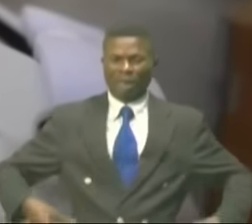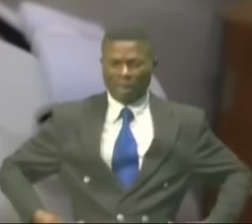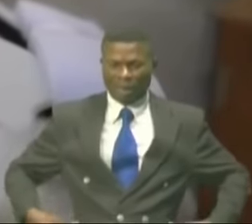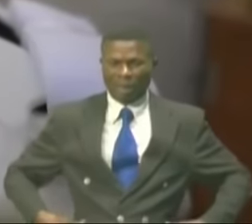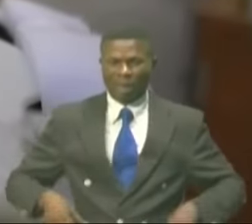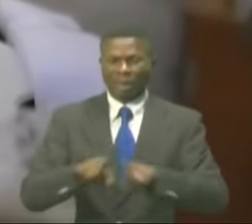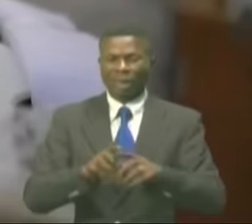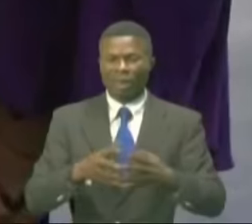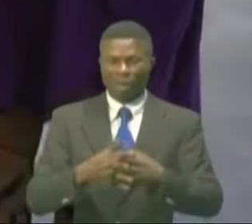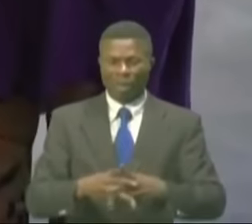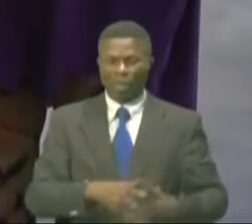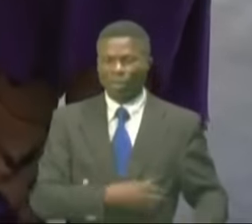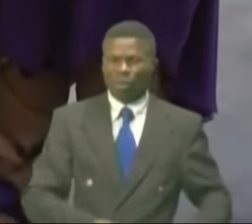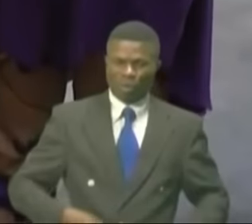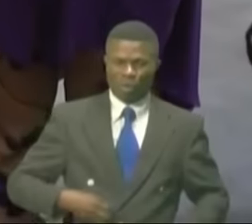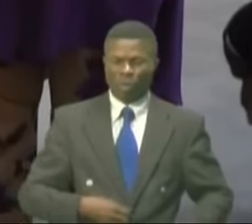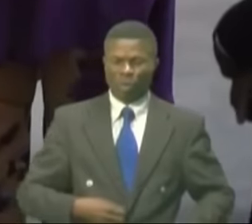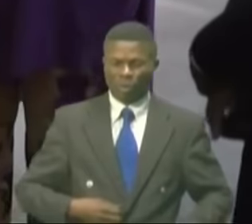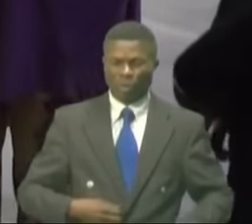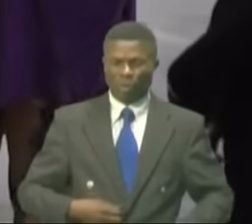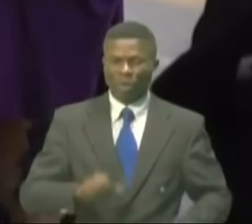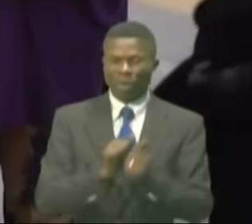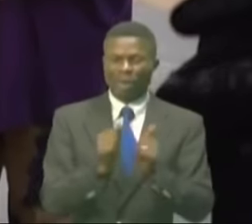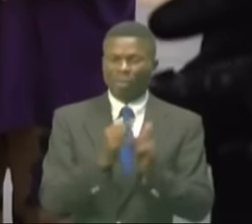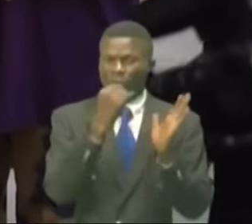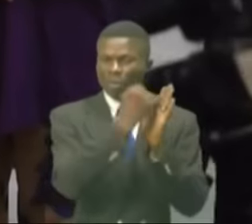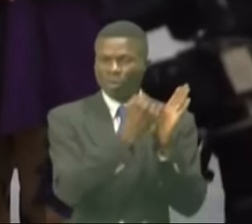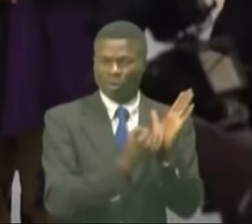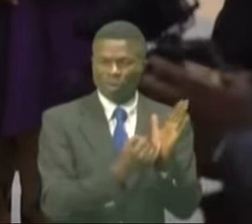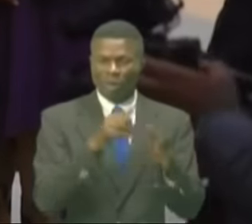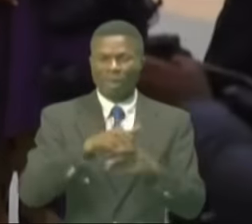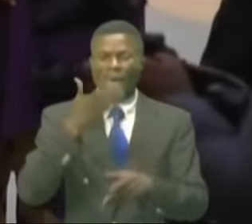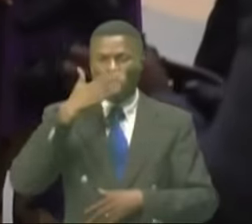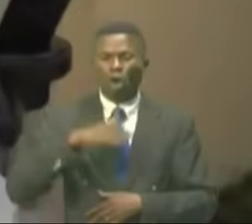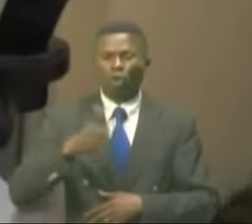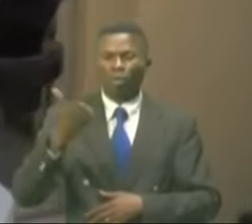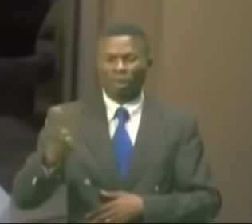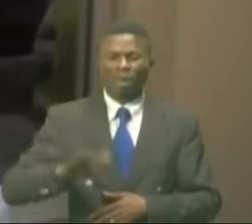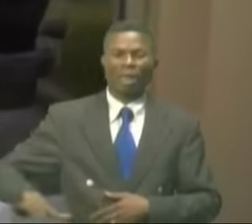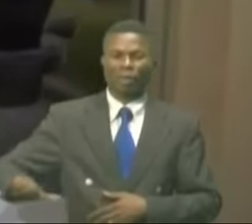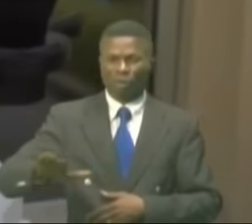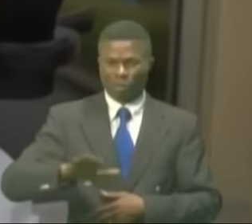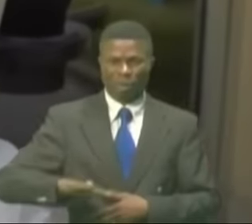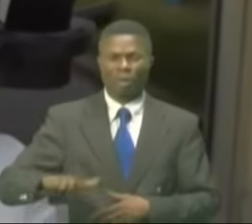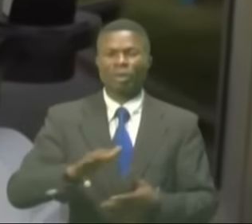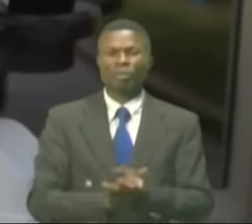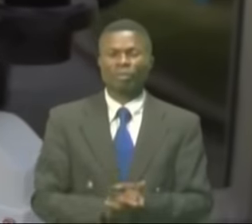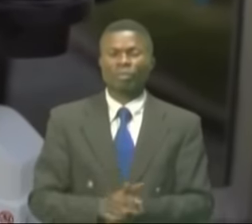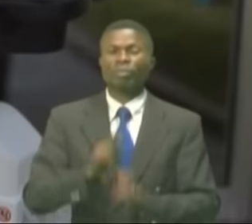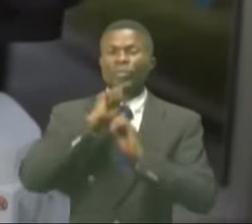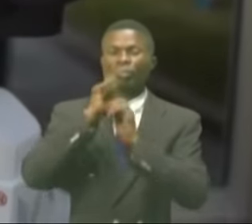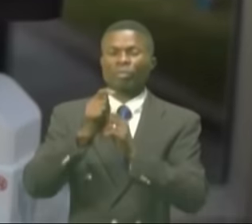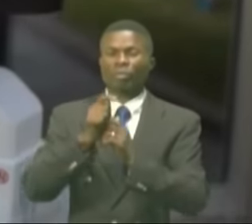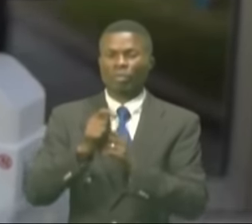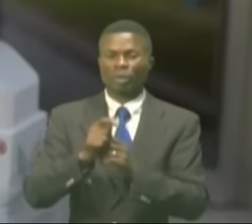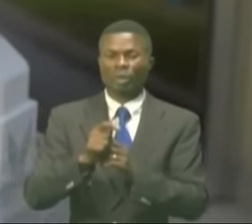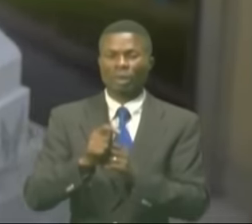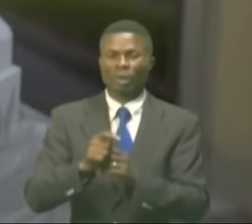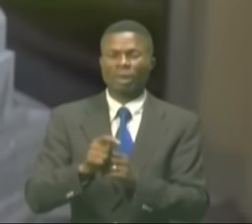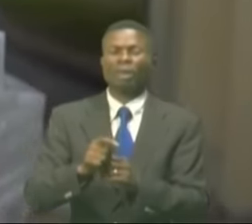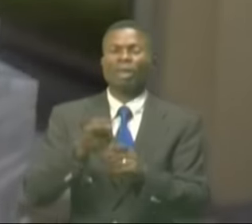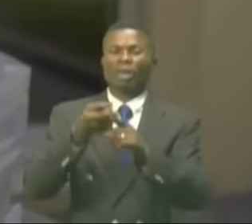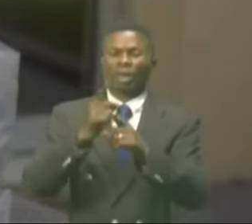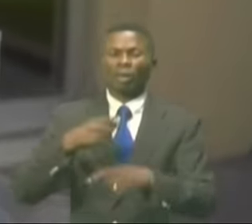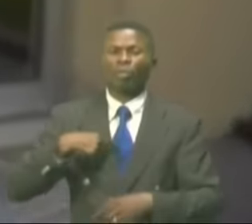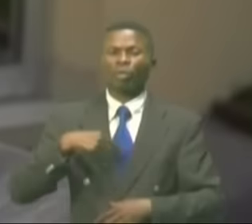de l'appareil digestif pour des cas identifiés dans les établissements de santé du pays. Ce don doit venir de nous ici sur place,